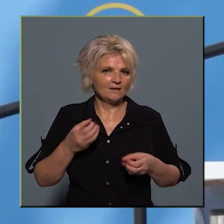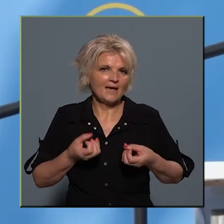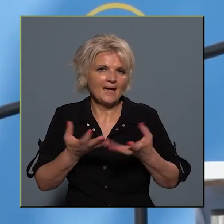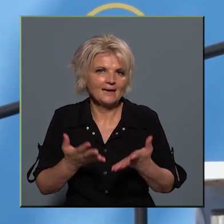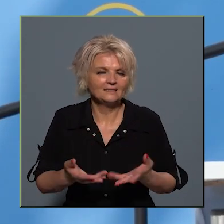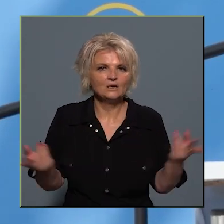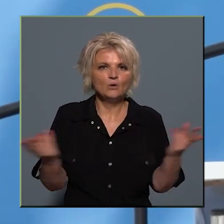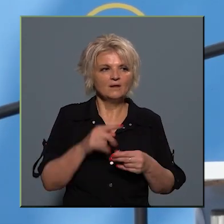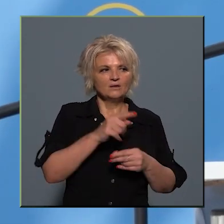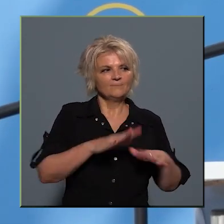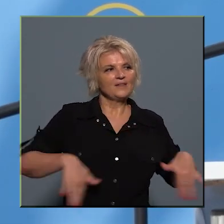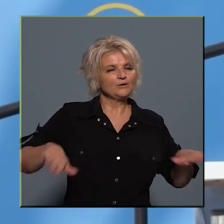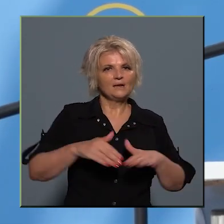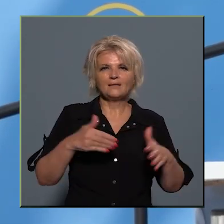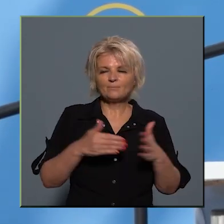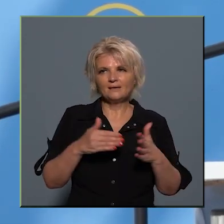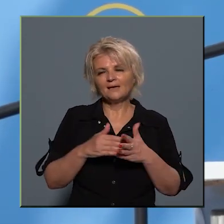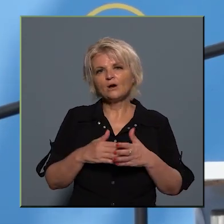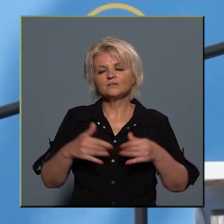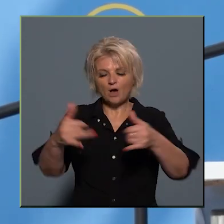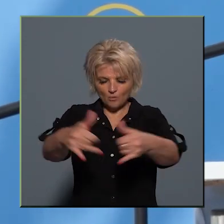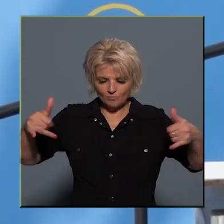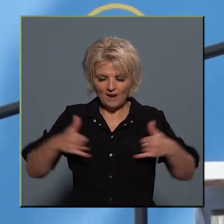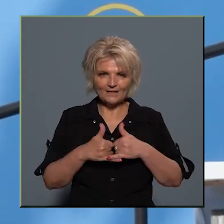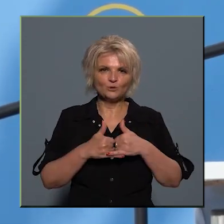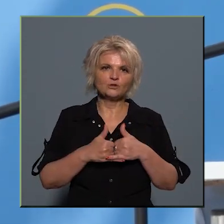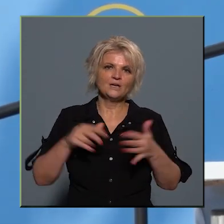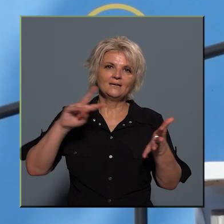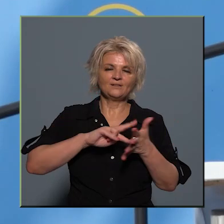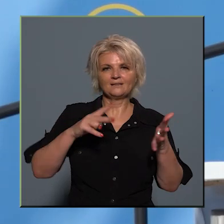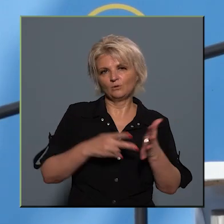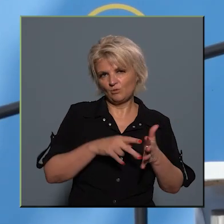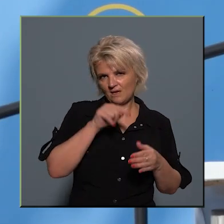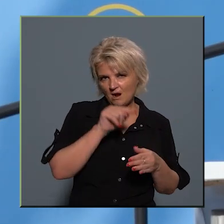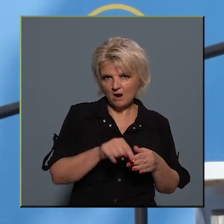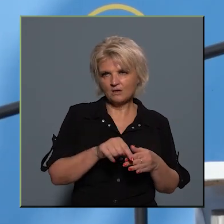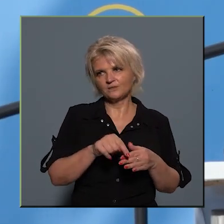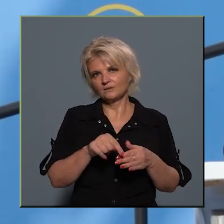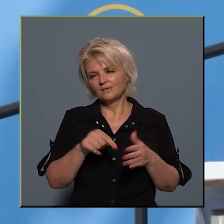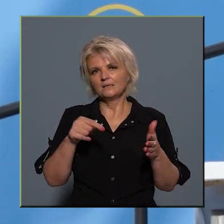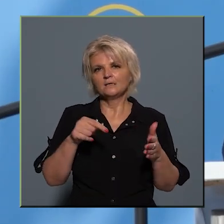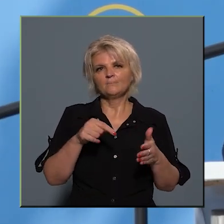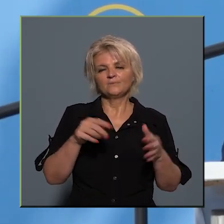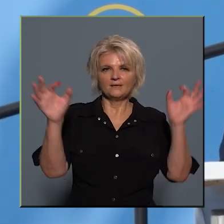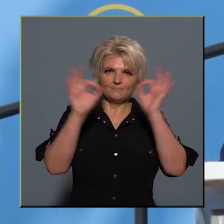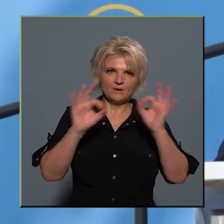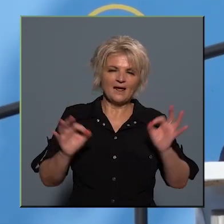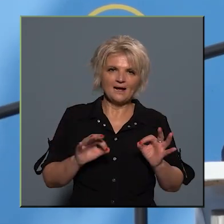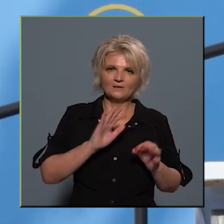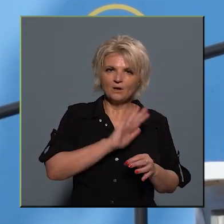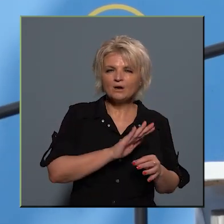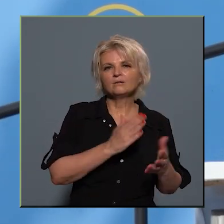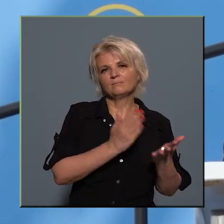vannak azok a területek, ahol egyébként még mondjuk az akkumulátoros technológiák térnyerése az, ami éppen még a iparági sztenderdeknek és az